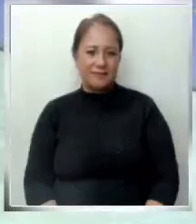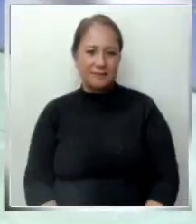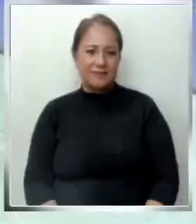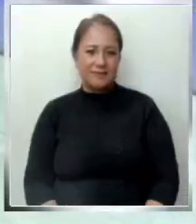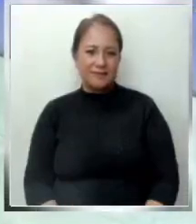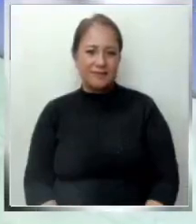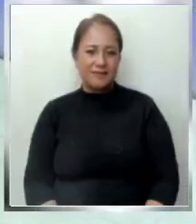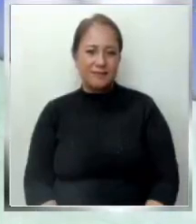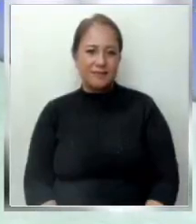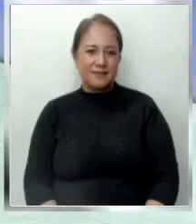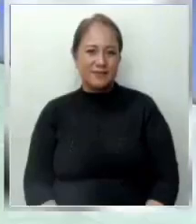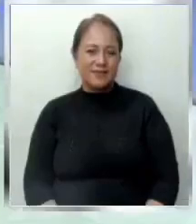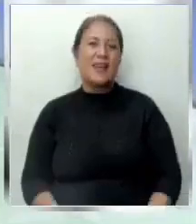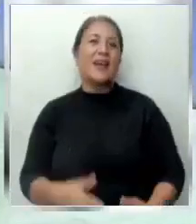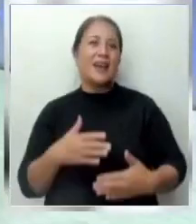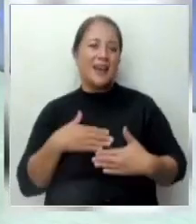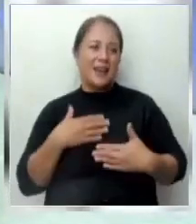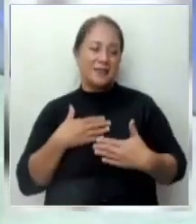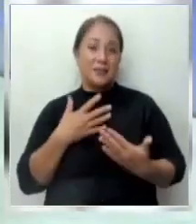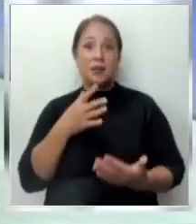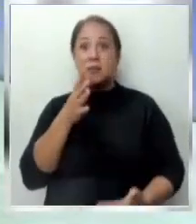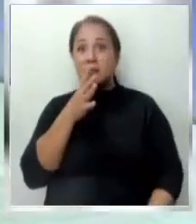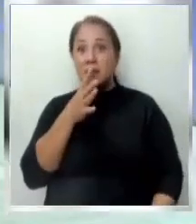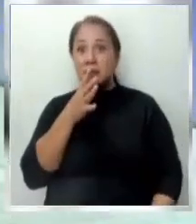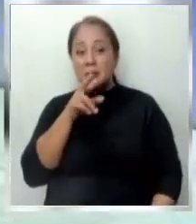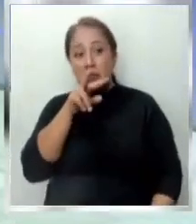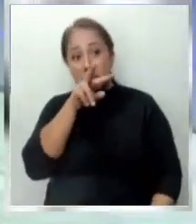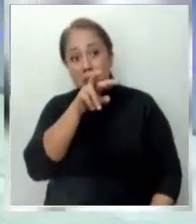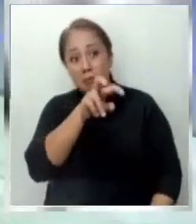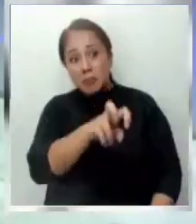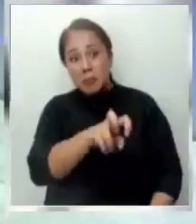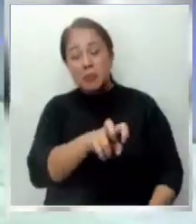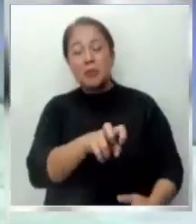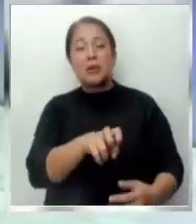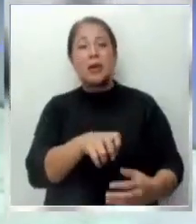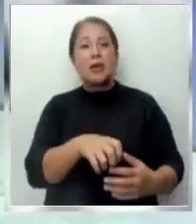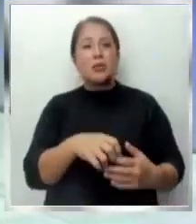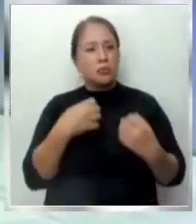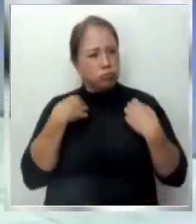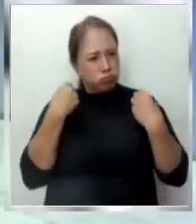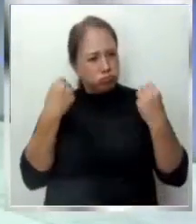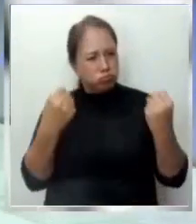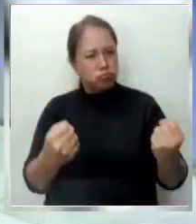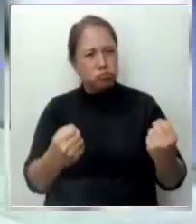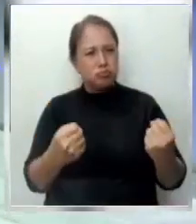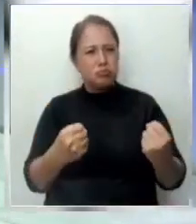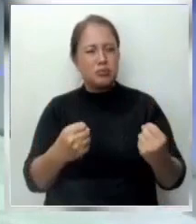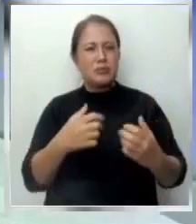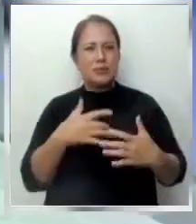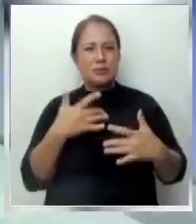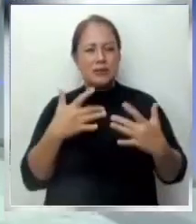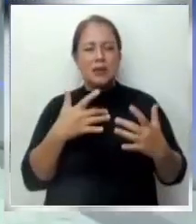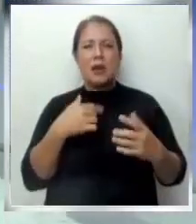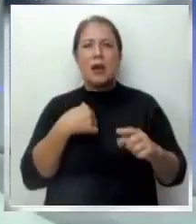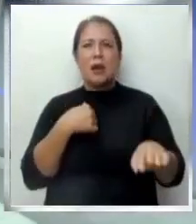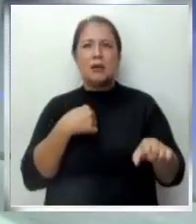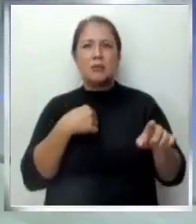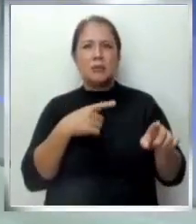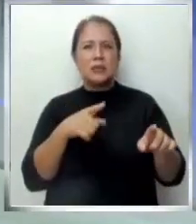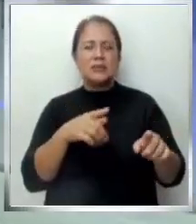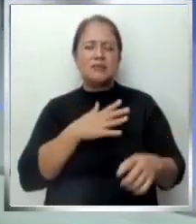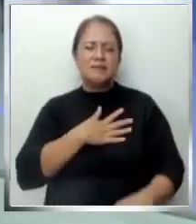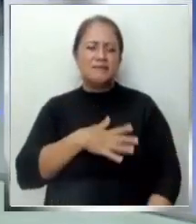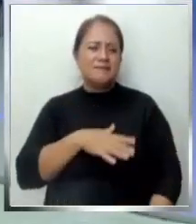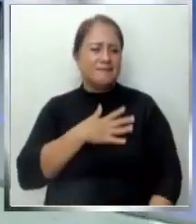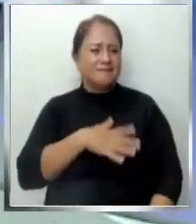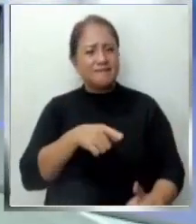Kasi yahan ng isang ina ang makitang malusog at bibo ang kanyang anak. Kaya ganoon na lang ang sakit na nadarama ng isang